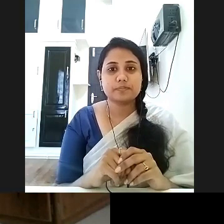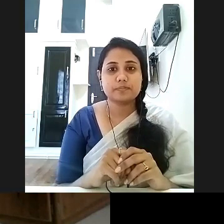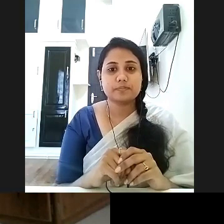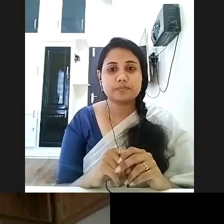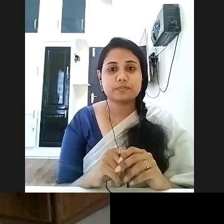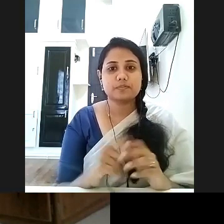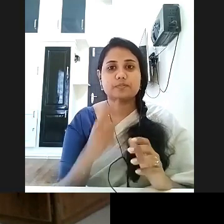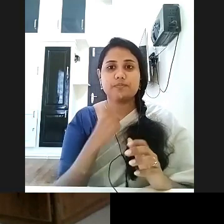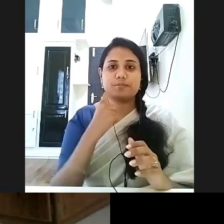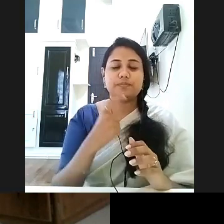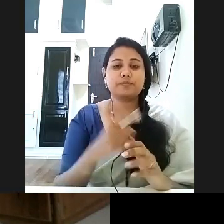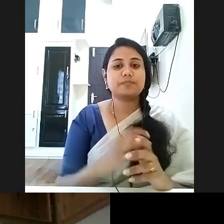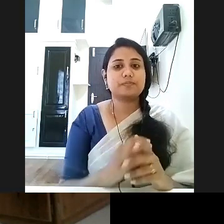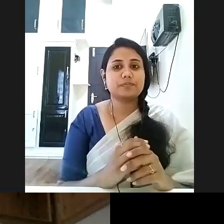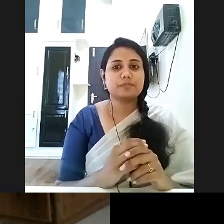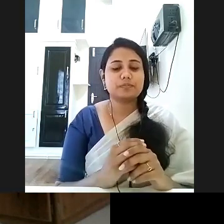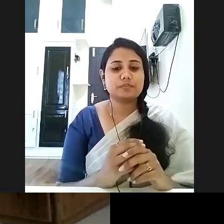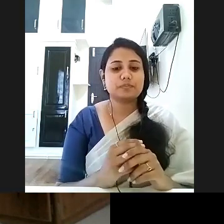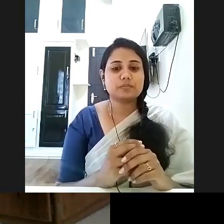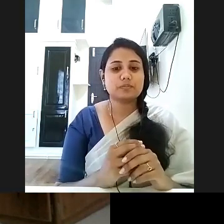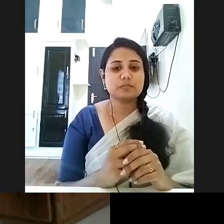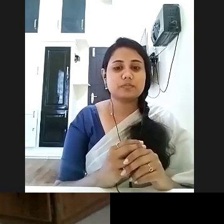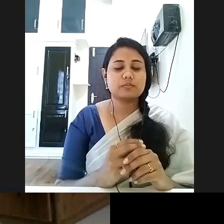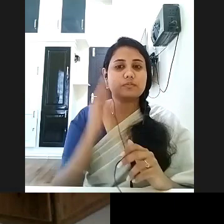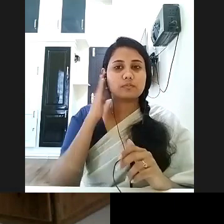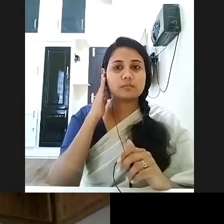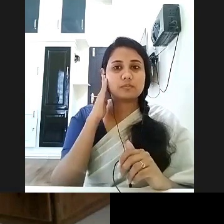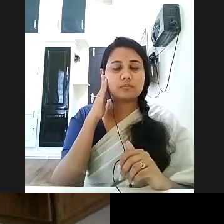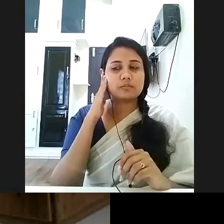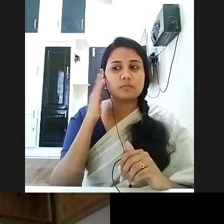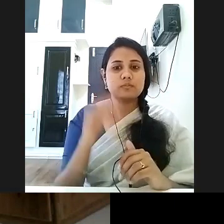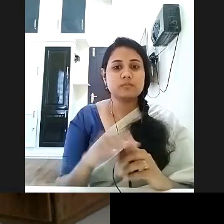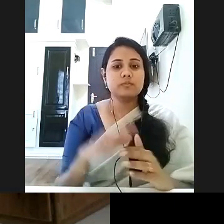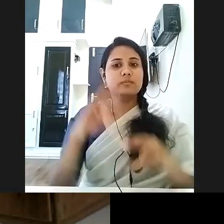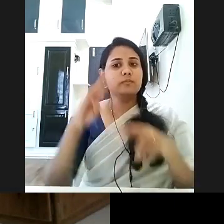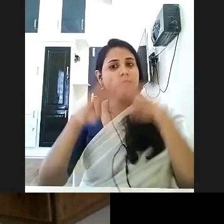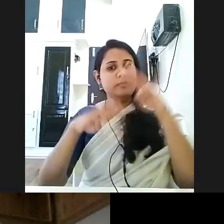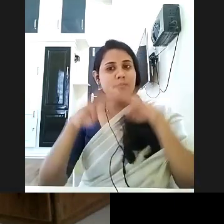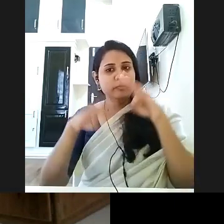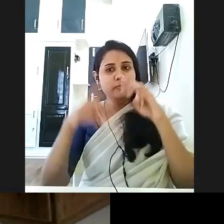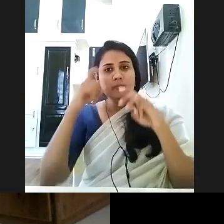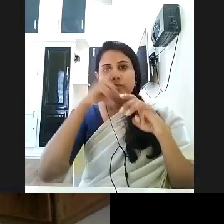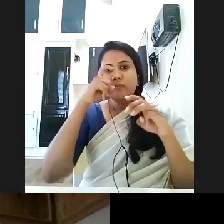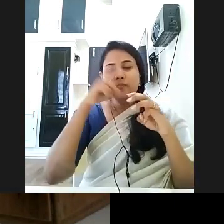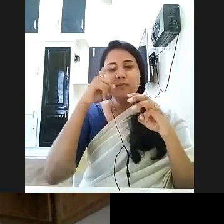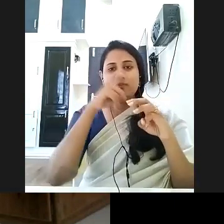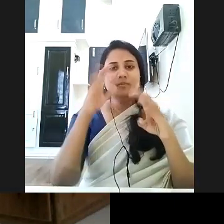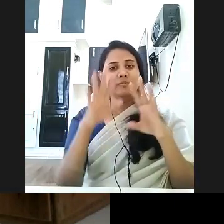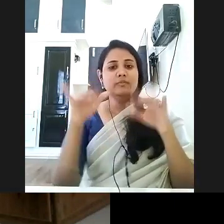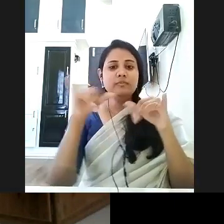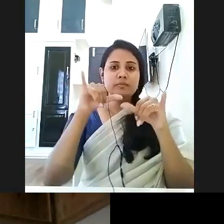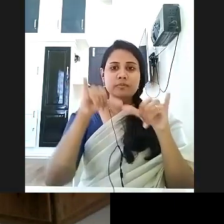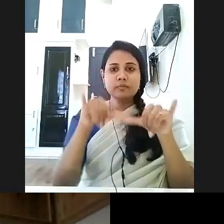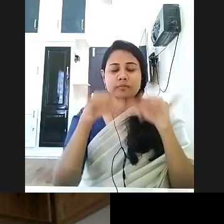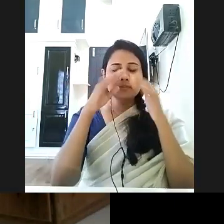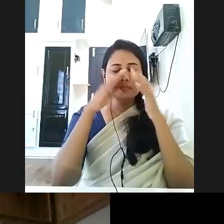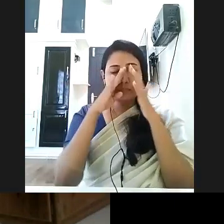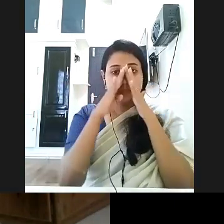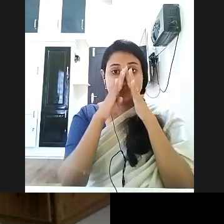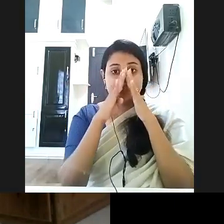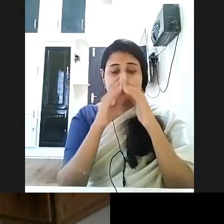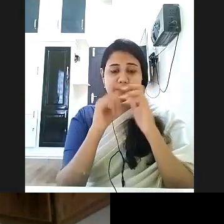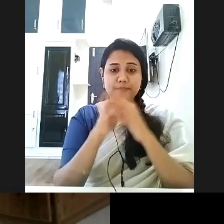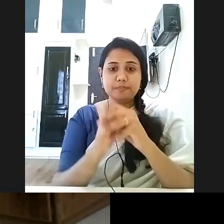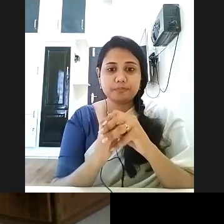ചോദിക്കൂ. ഹലോ. പറയൂ. ഞാൻ മലപ്പുറം കോഴിക്കോടിന്റെ ബോർഡറിലാണ്. അപ്പോ എനിക്ക്